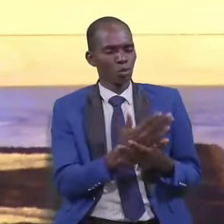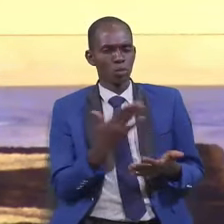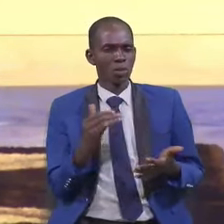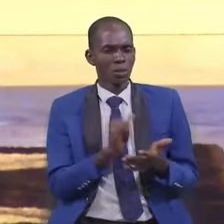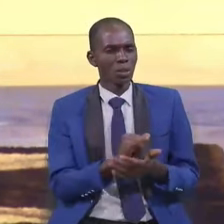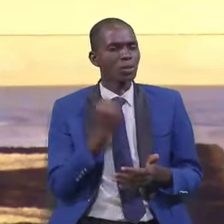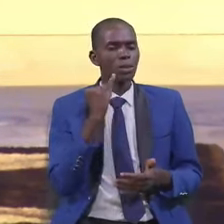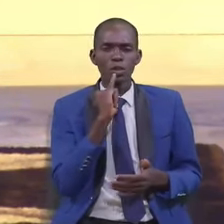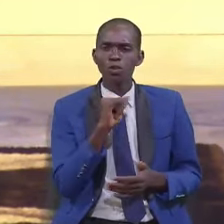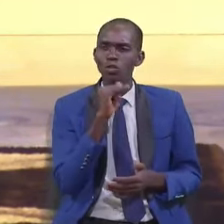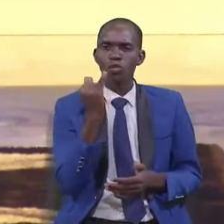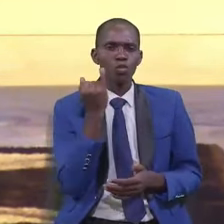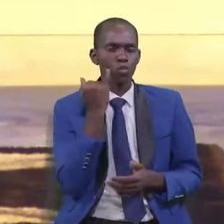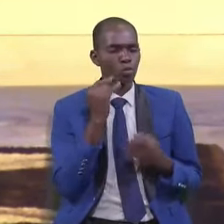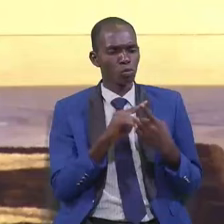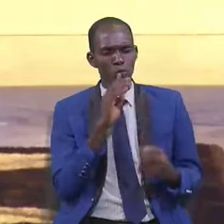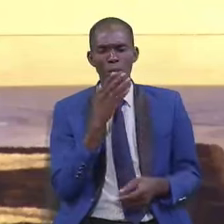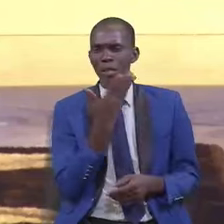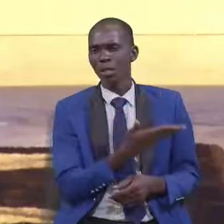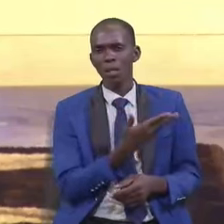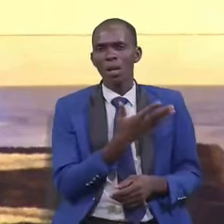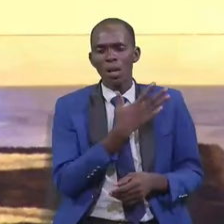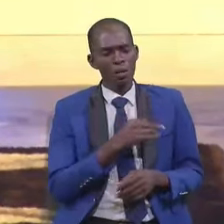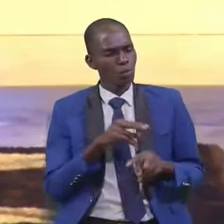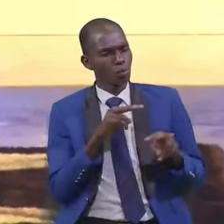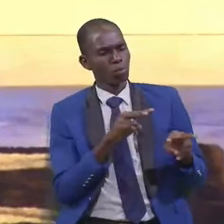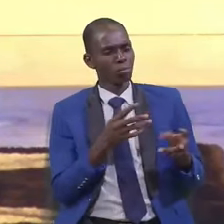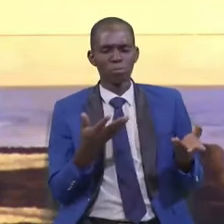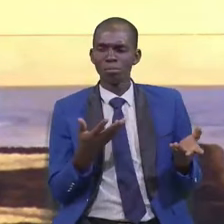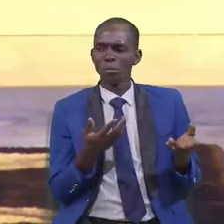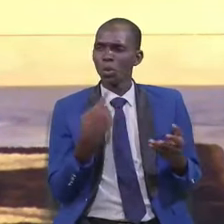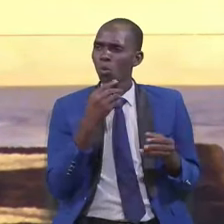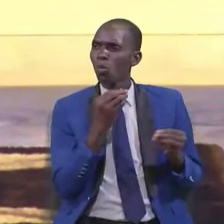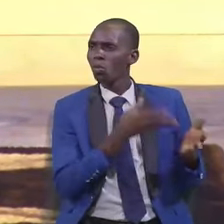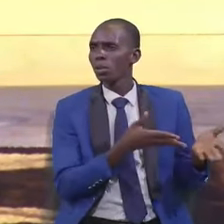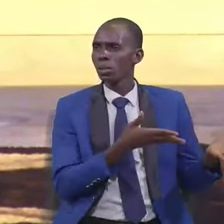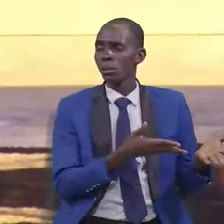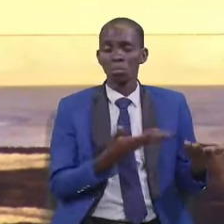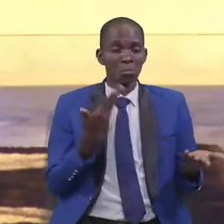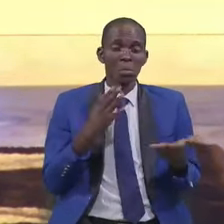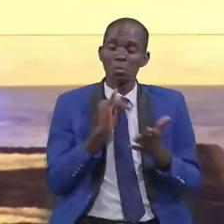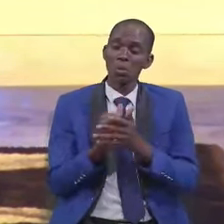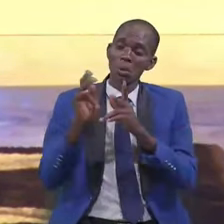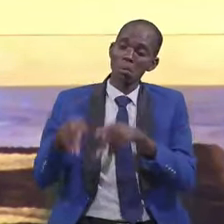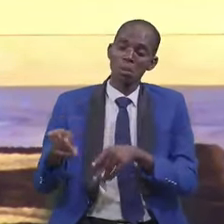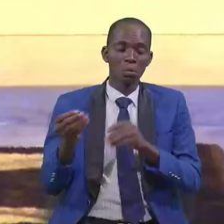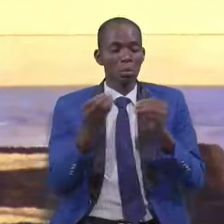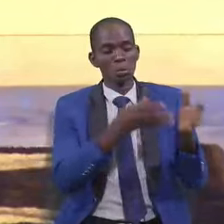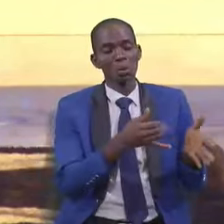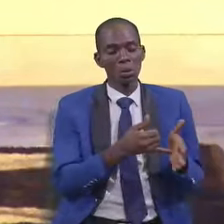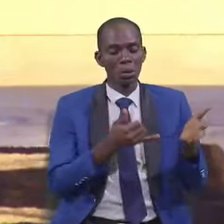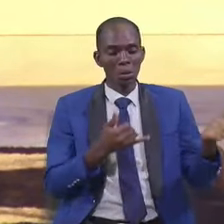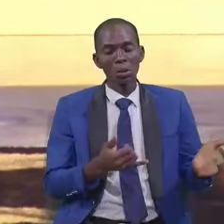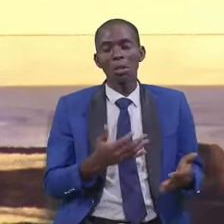vous pensez, mais peut-être papa l'a mis là-bas. Et il a eu raison de mettre cela, de mettre ça, cela. Et vous dépassez